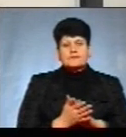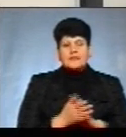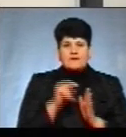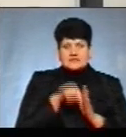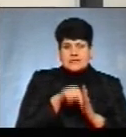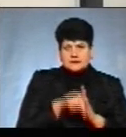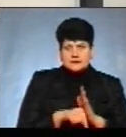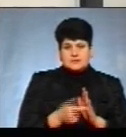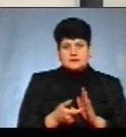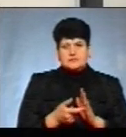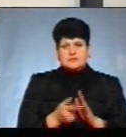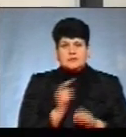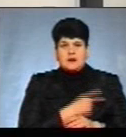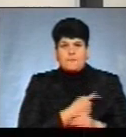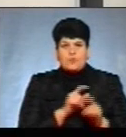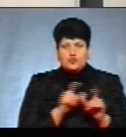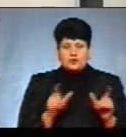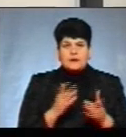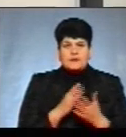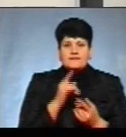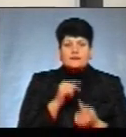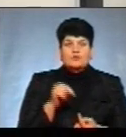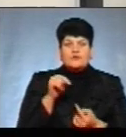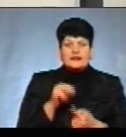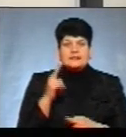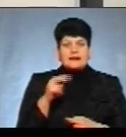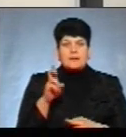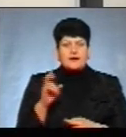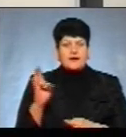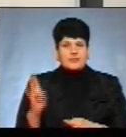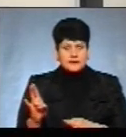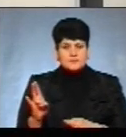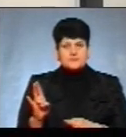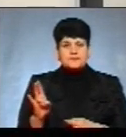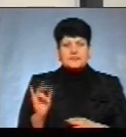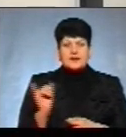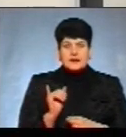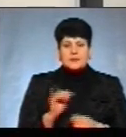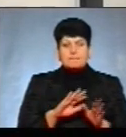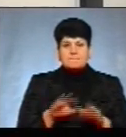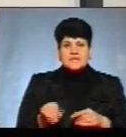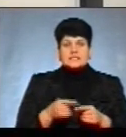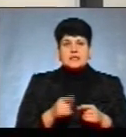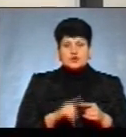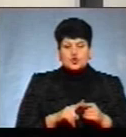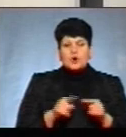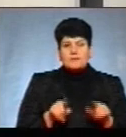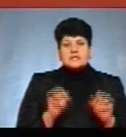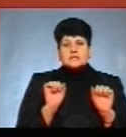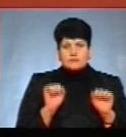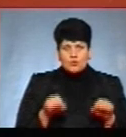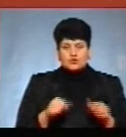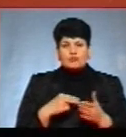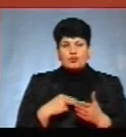в самій амбулаторії, які мають відповідати всім там відповідно ДБНам. От, і після цього